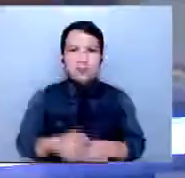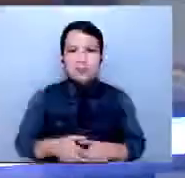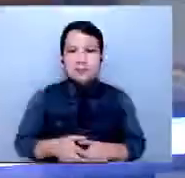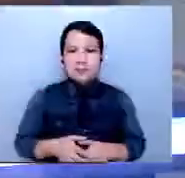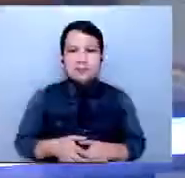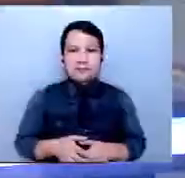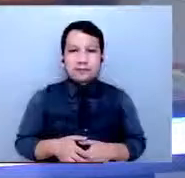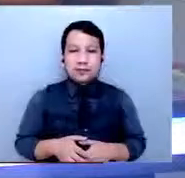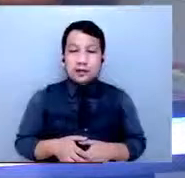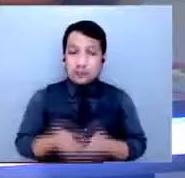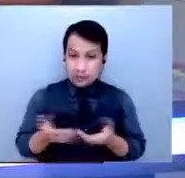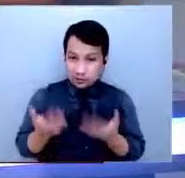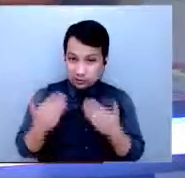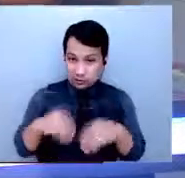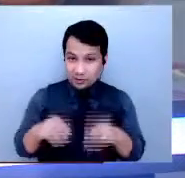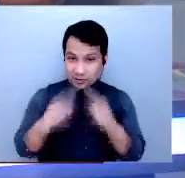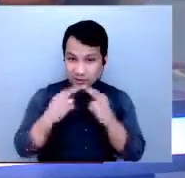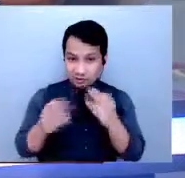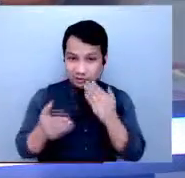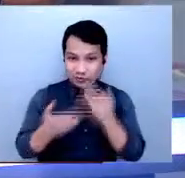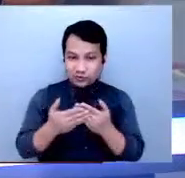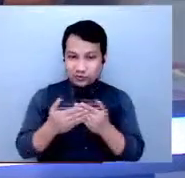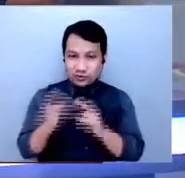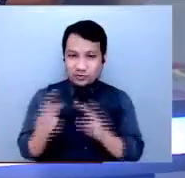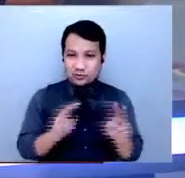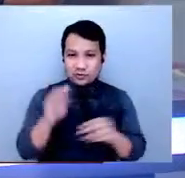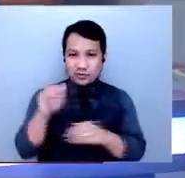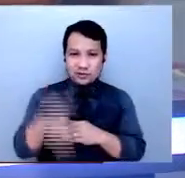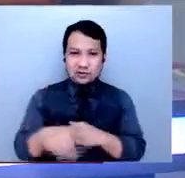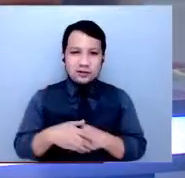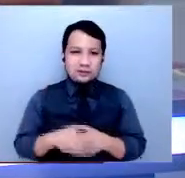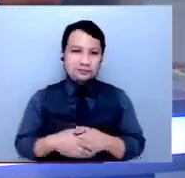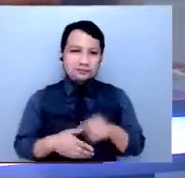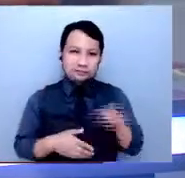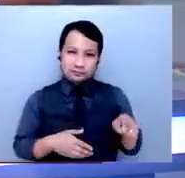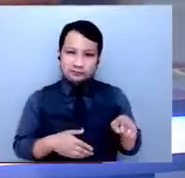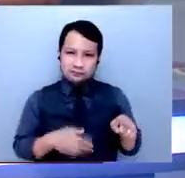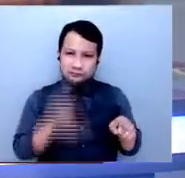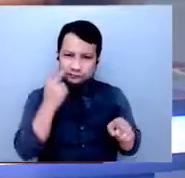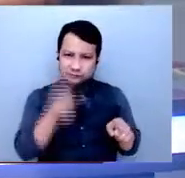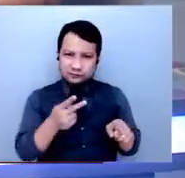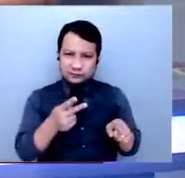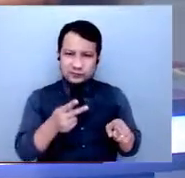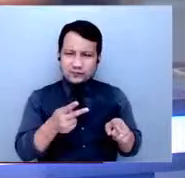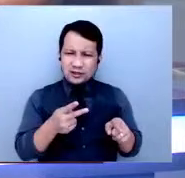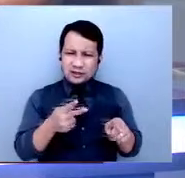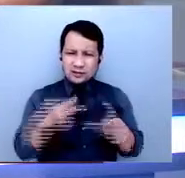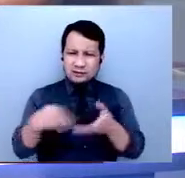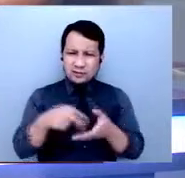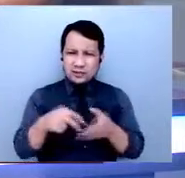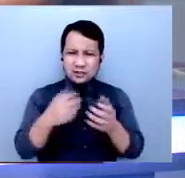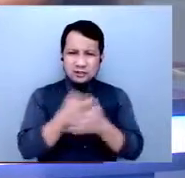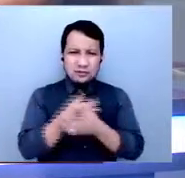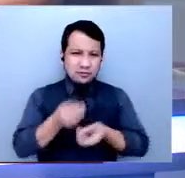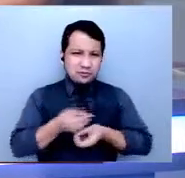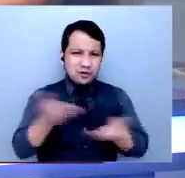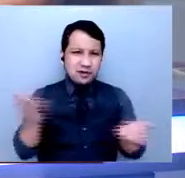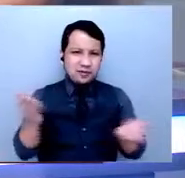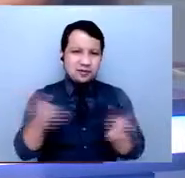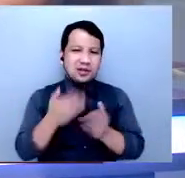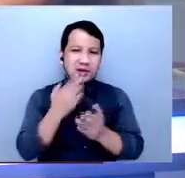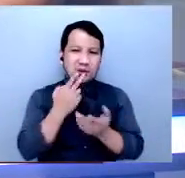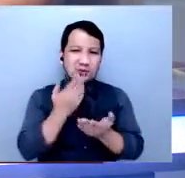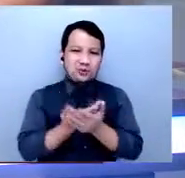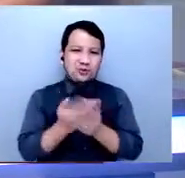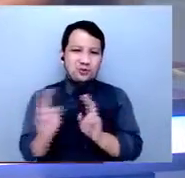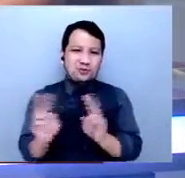At ito na ang pabaon naming pampagood night. Unmask po natin ang isang mascot na nagsasaboy ng good vibes. Balita